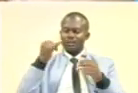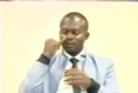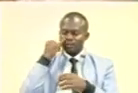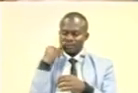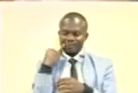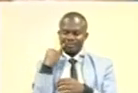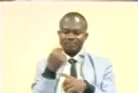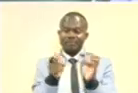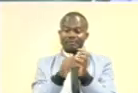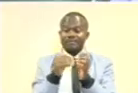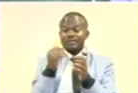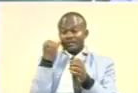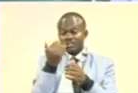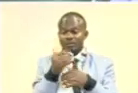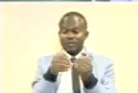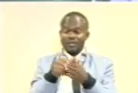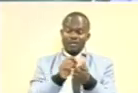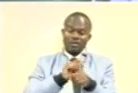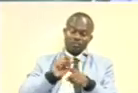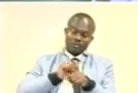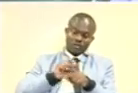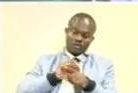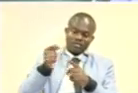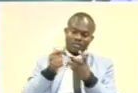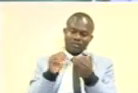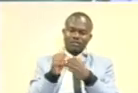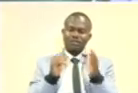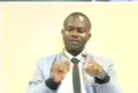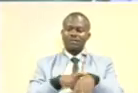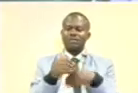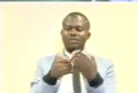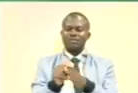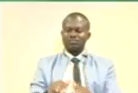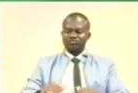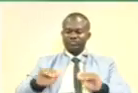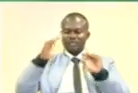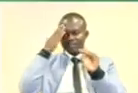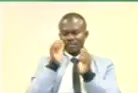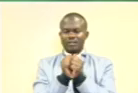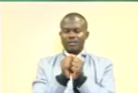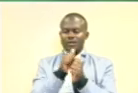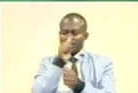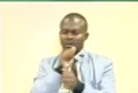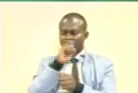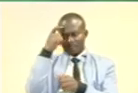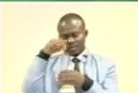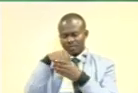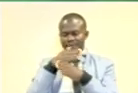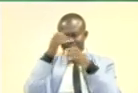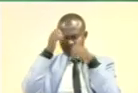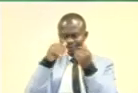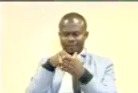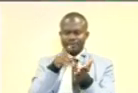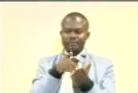rurakomeye ariko buryo umwana yumutoje ikintu kare aragikurana Munyamabanga wa leta muri ministeri y'uburezi